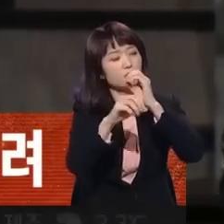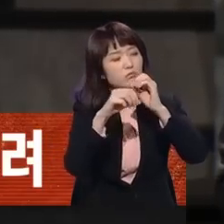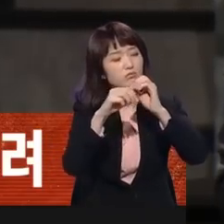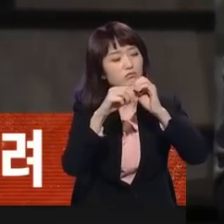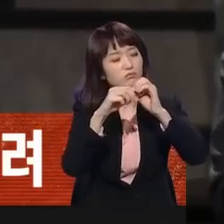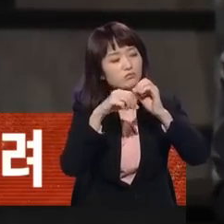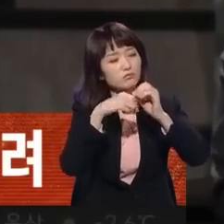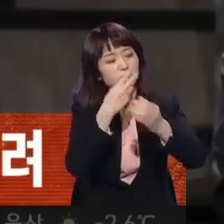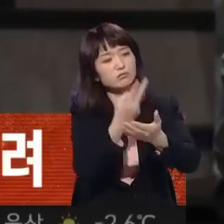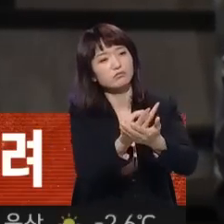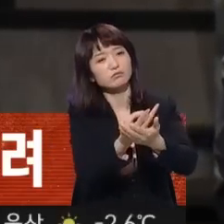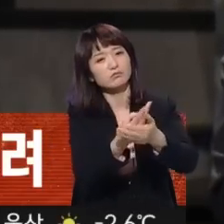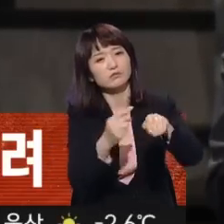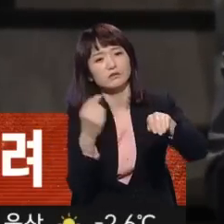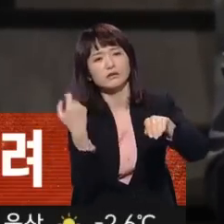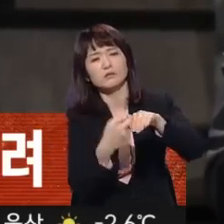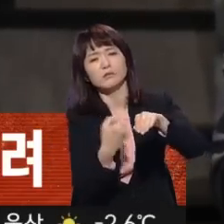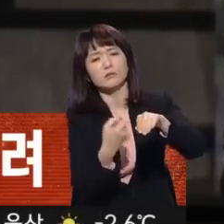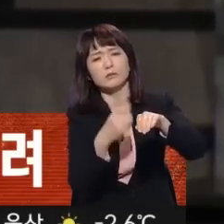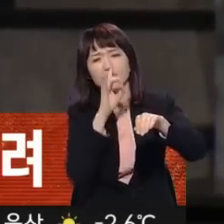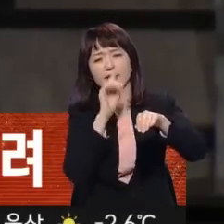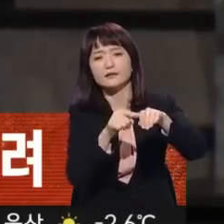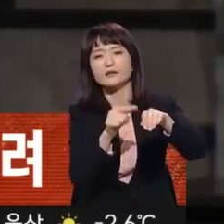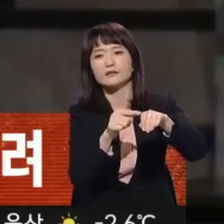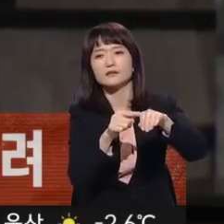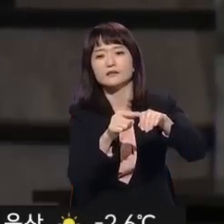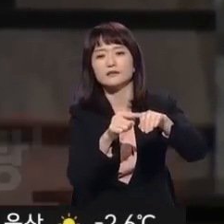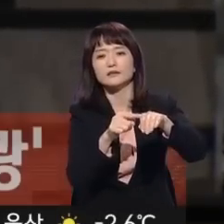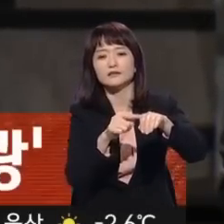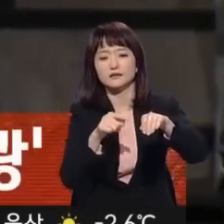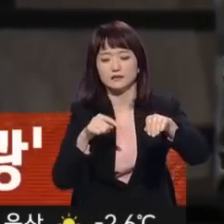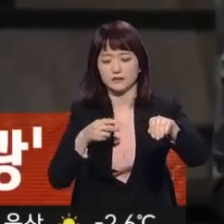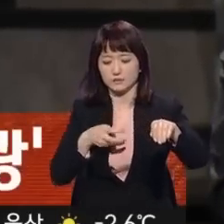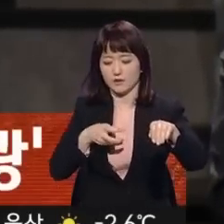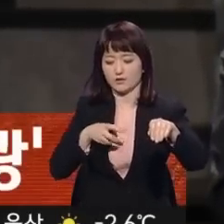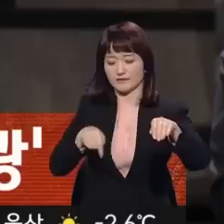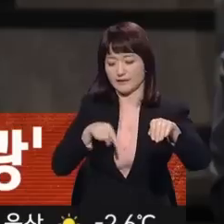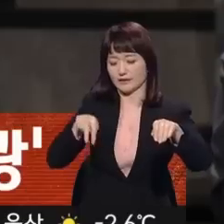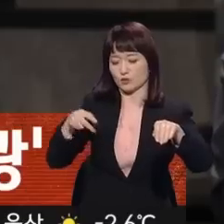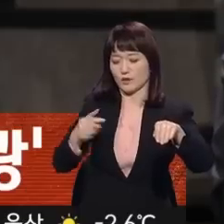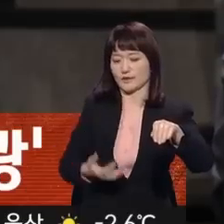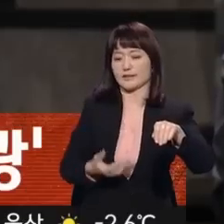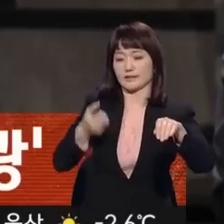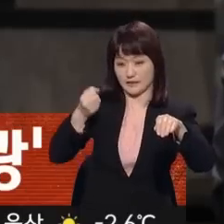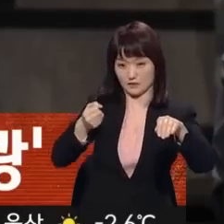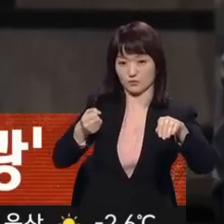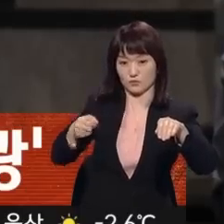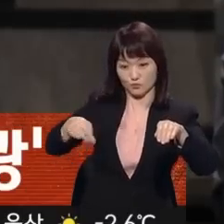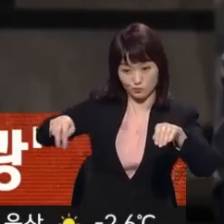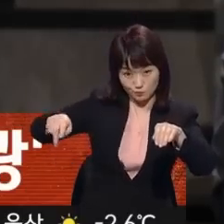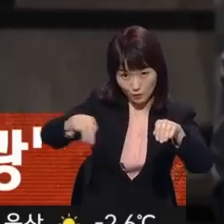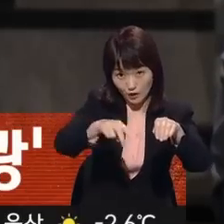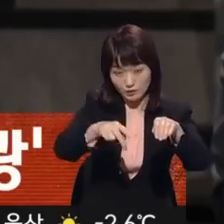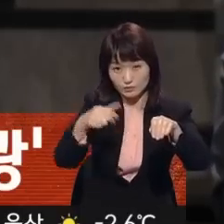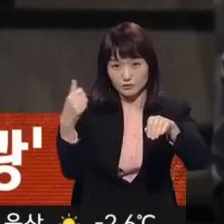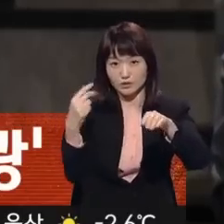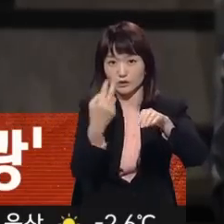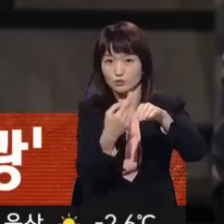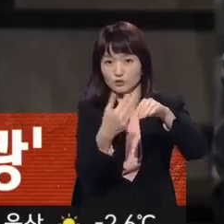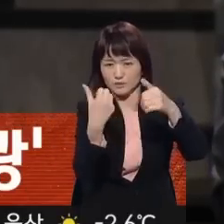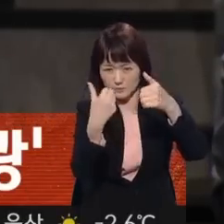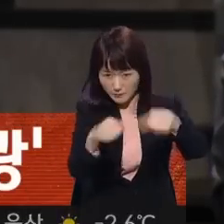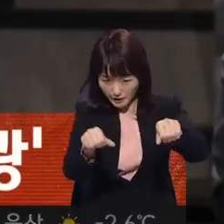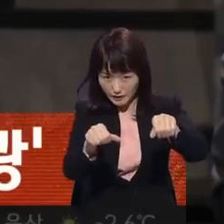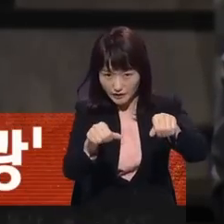있어요. 그래서 아무리 열어도 안 열어지니까 차 안에 있던 소화기를 가져가서 유리창을 깹니다. 아하. 그리고 운전자를 구조해내서